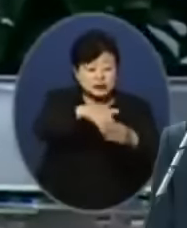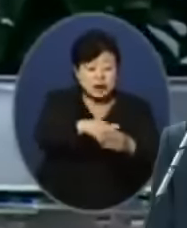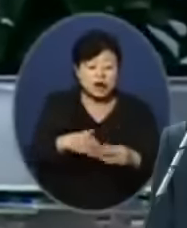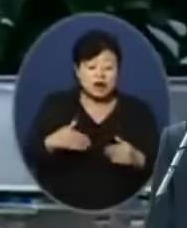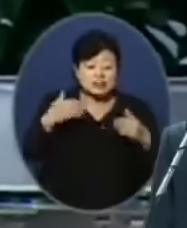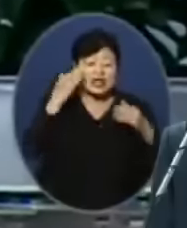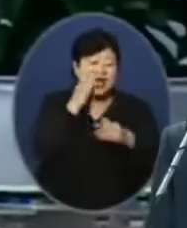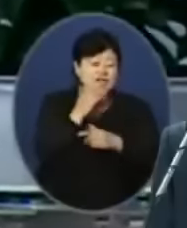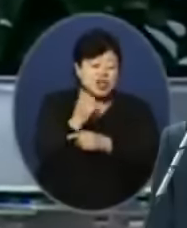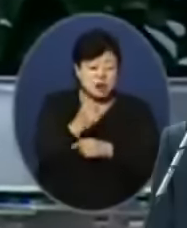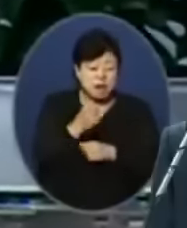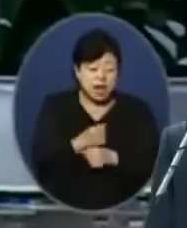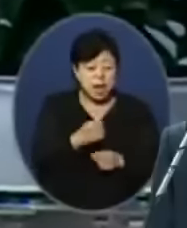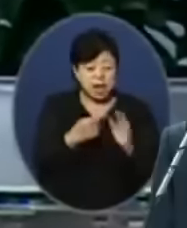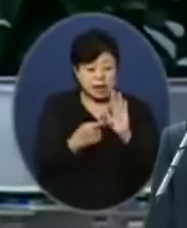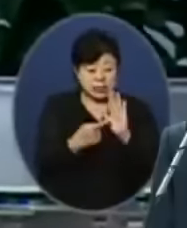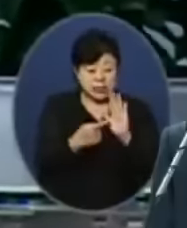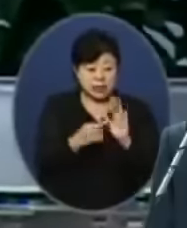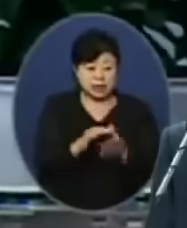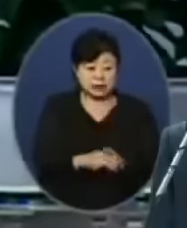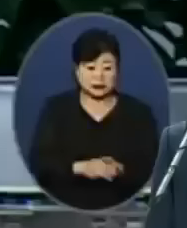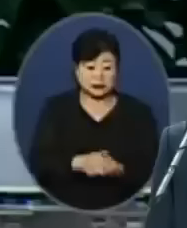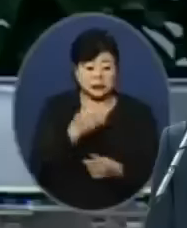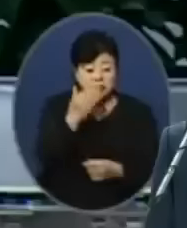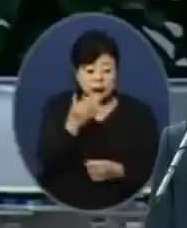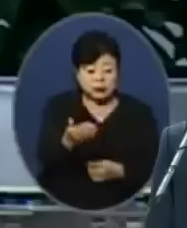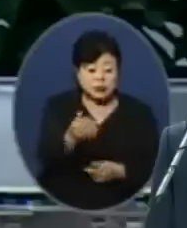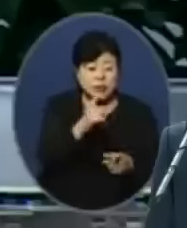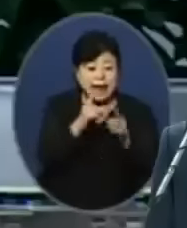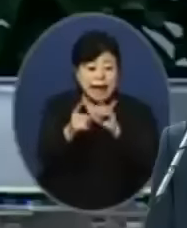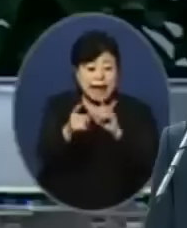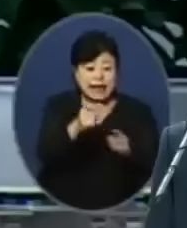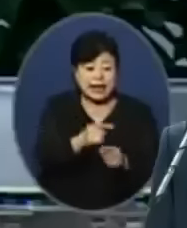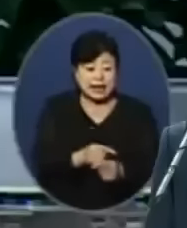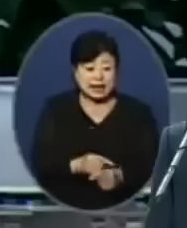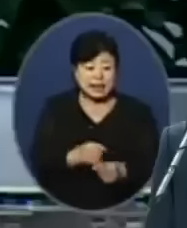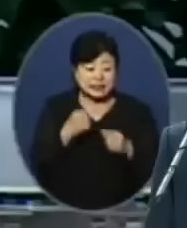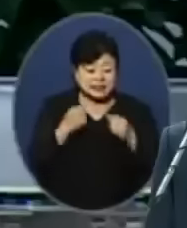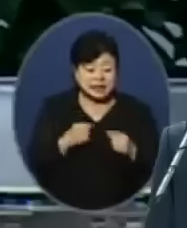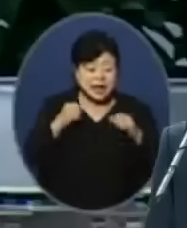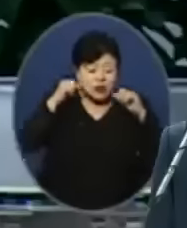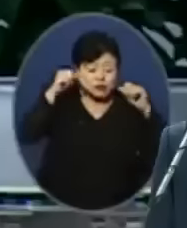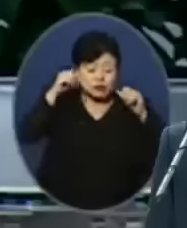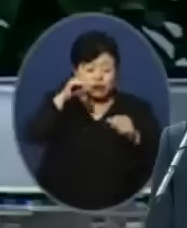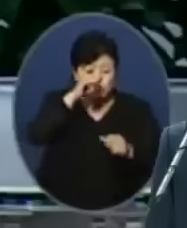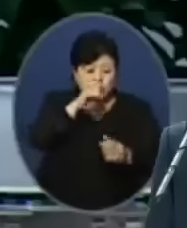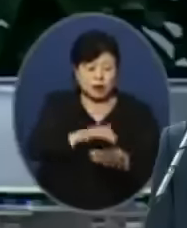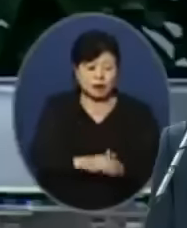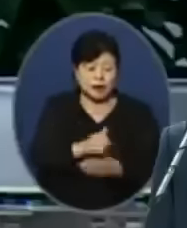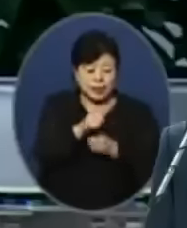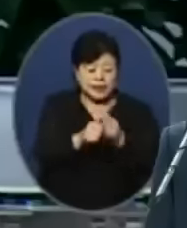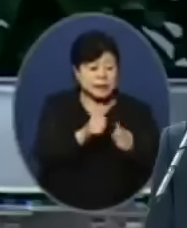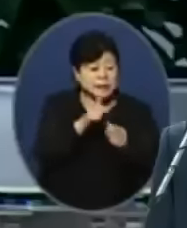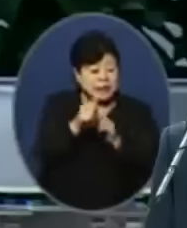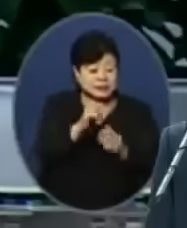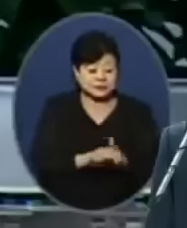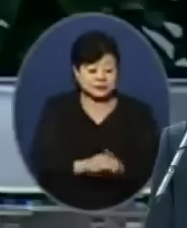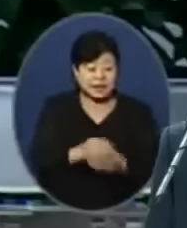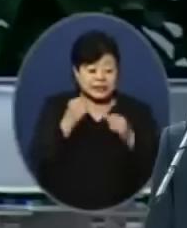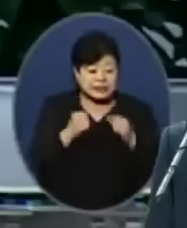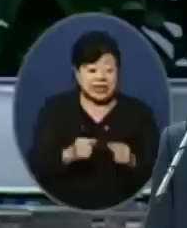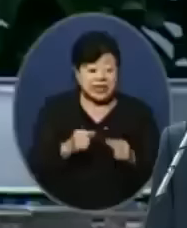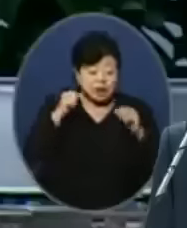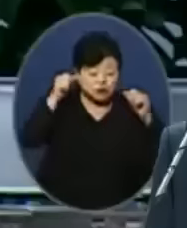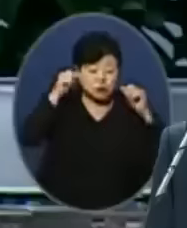자라서 열매로 나타나는 것입니다. 여러분 말은 살았고 운동력이 있는 것입니다. 하나님 말씀은